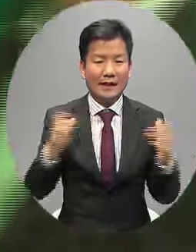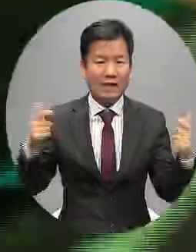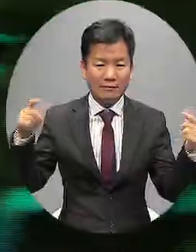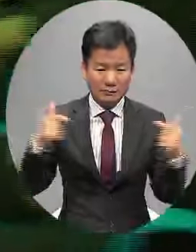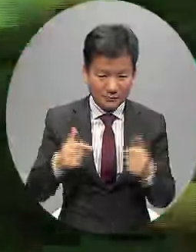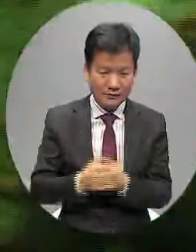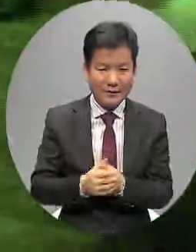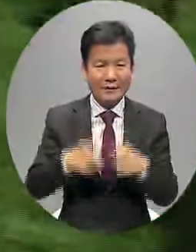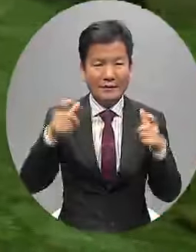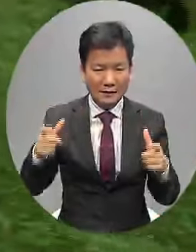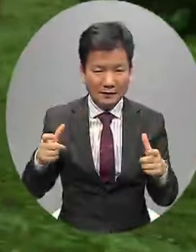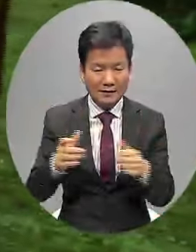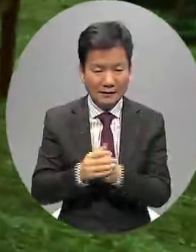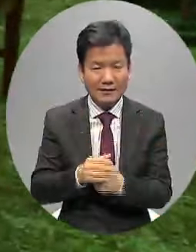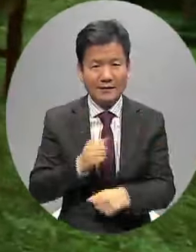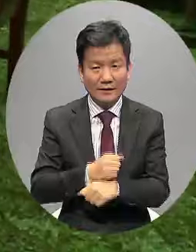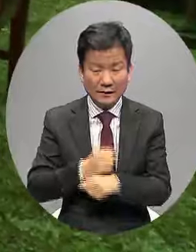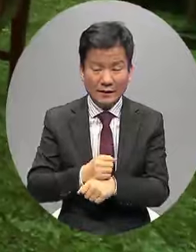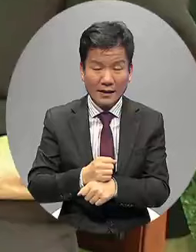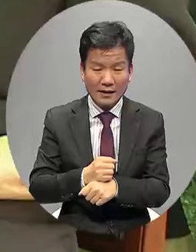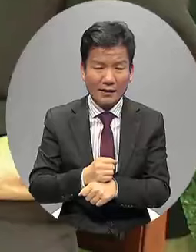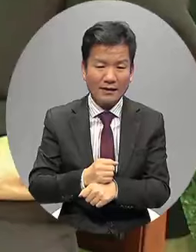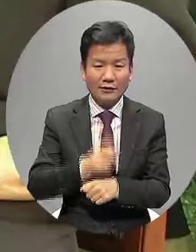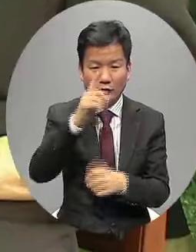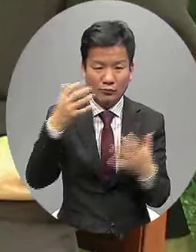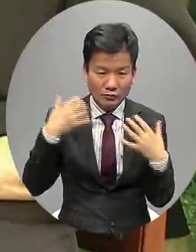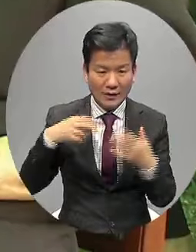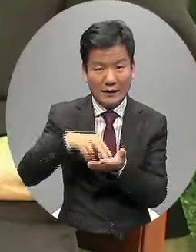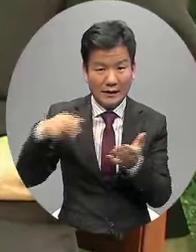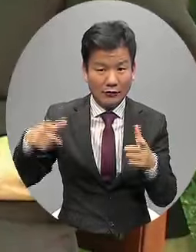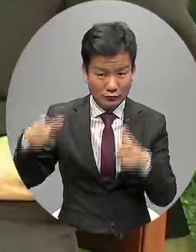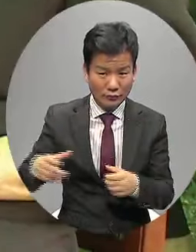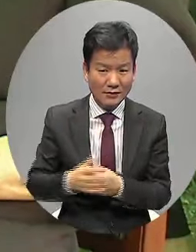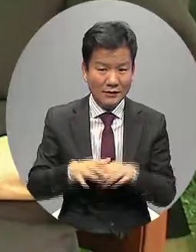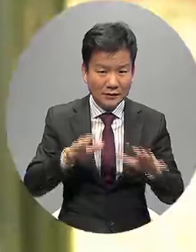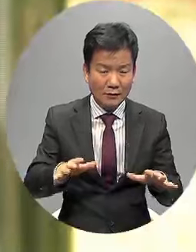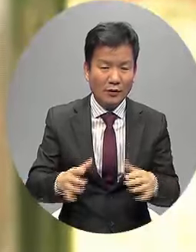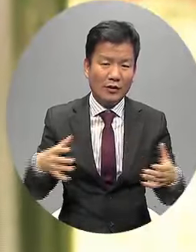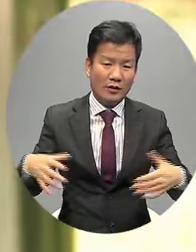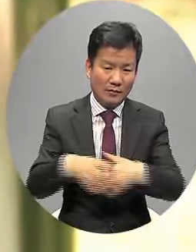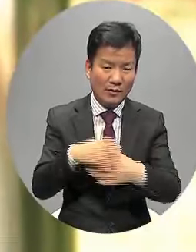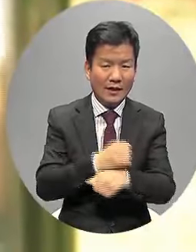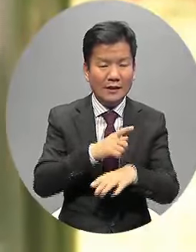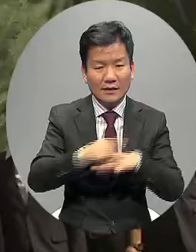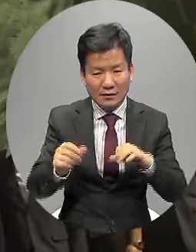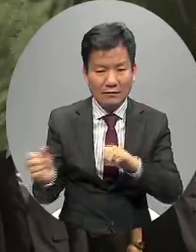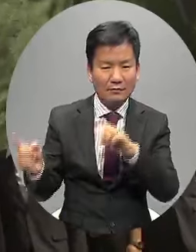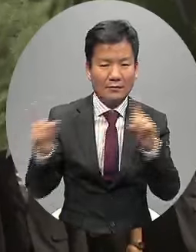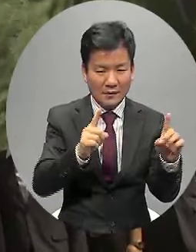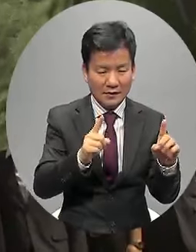지역 소멸이라는 위기 앞에 손을 맞잡은 정부 부처와 단양군. 이번 협력이 지역 활성화의